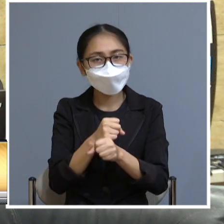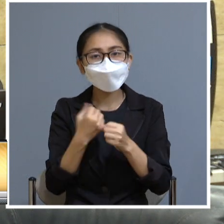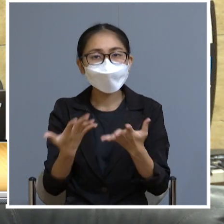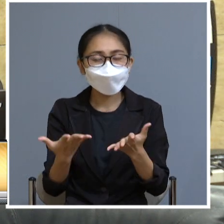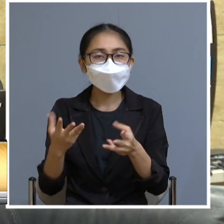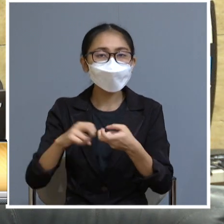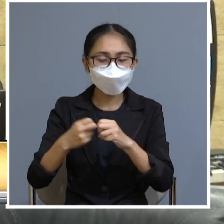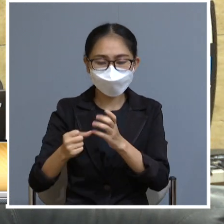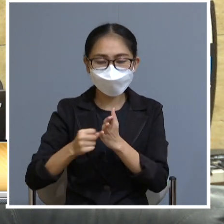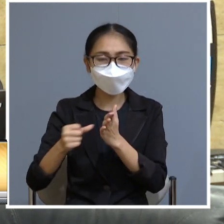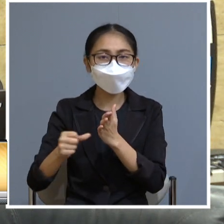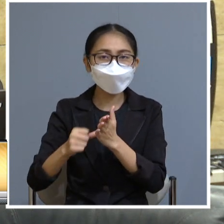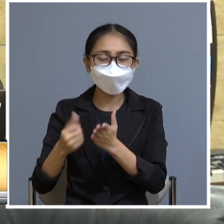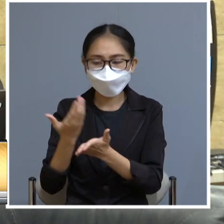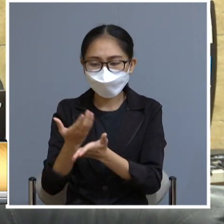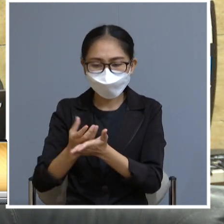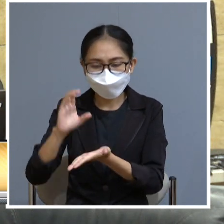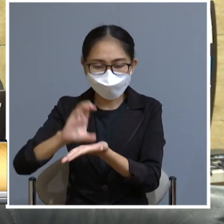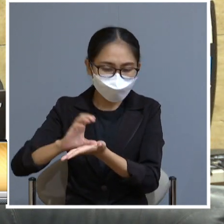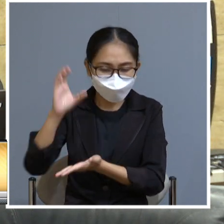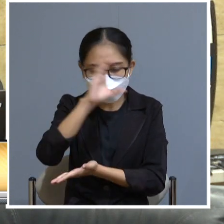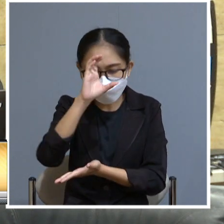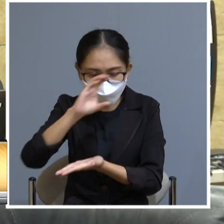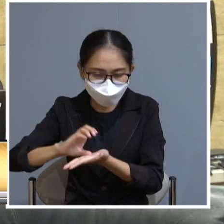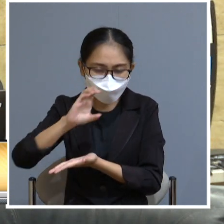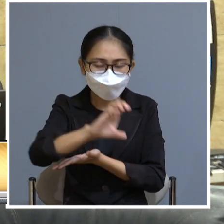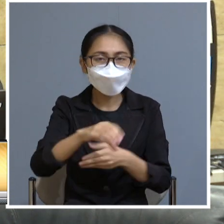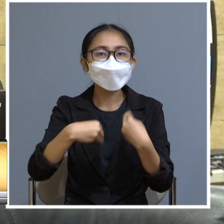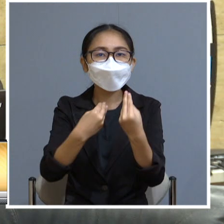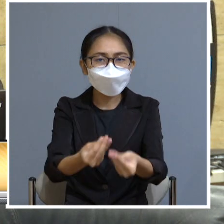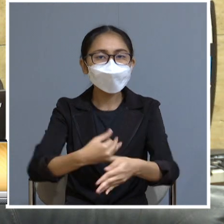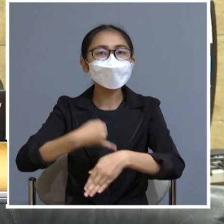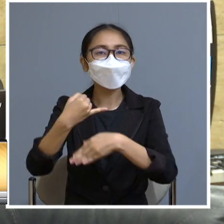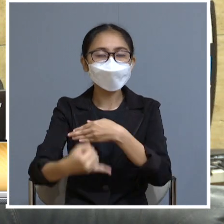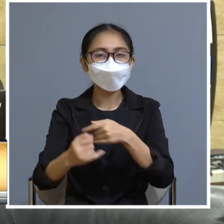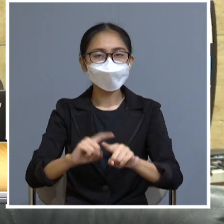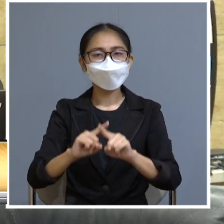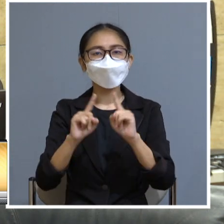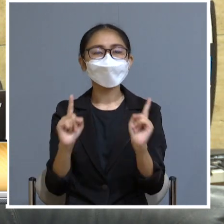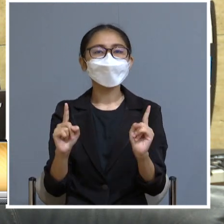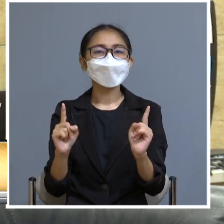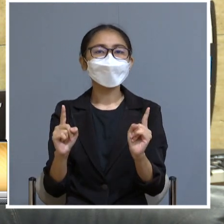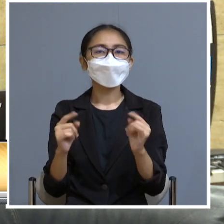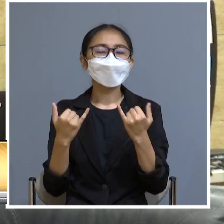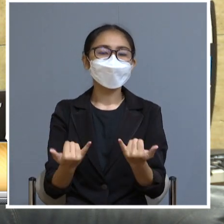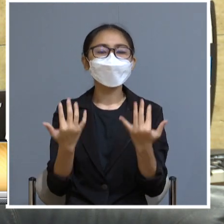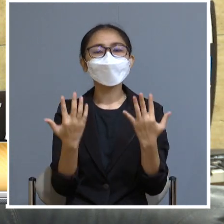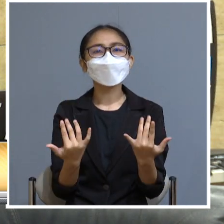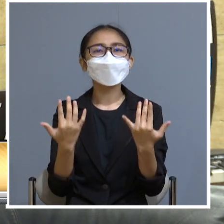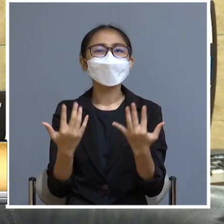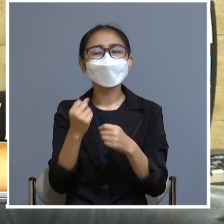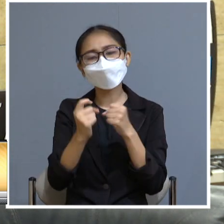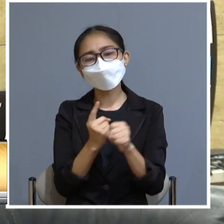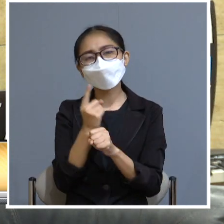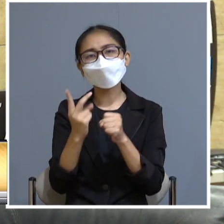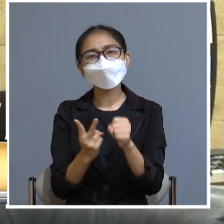ดำเนิการหางบประมาณมาก่อสร้างไฟแงนให้แลวเสรจได้แต่ปากฏวาก็รtirกัมาหลายปีทั้